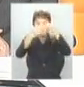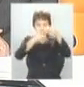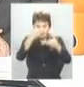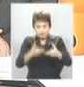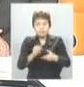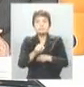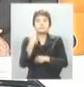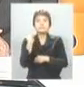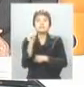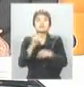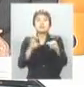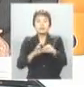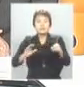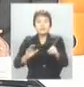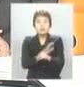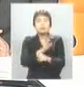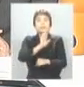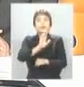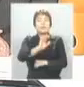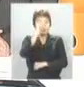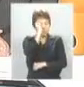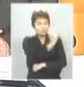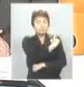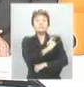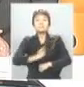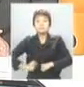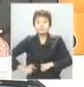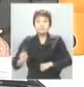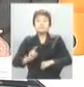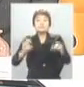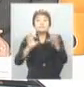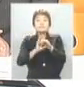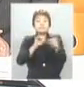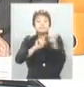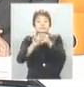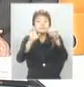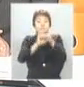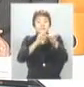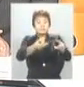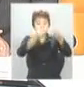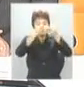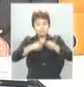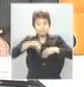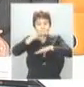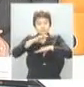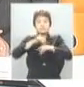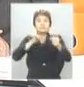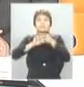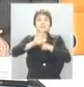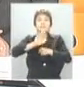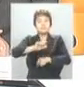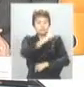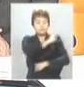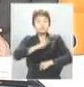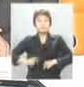วันที่ครบรอบปีที่พระบาทสมเด็จพระเจ้าอยู่หัวทรงรับพระราชบรมราชาภิเษกเป็นพระมหากษัตริย์ประเทศไทยโดยส